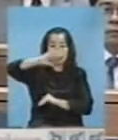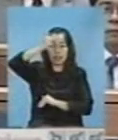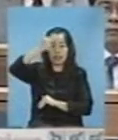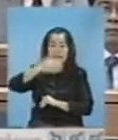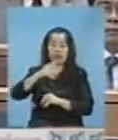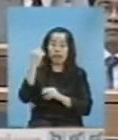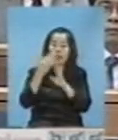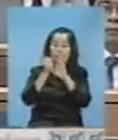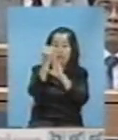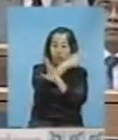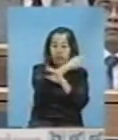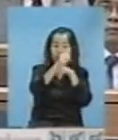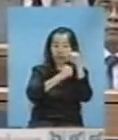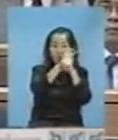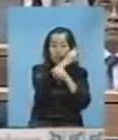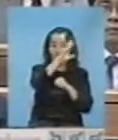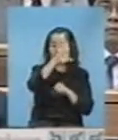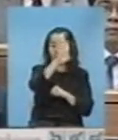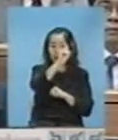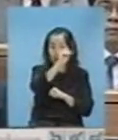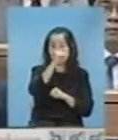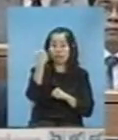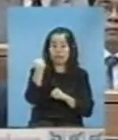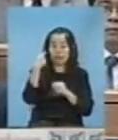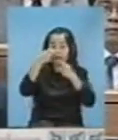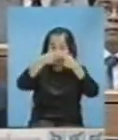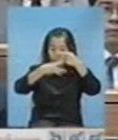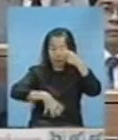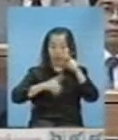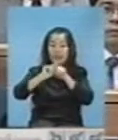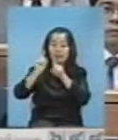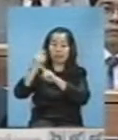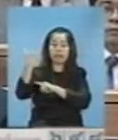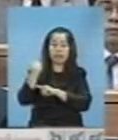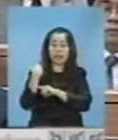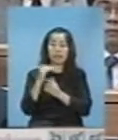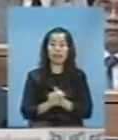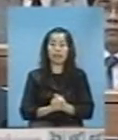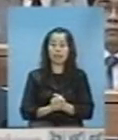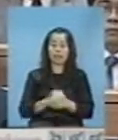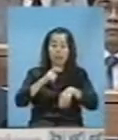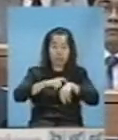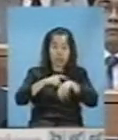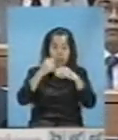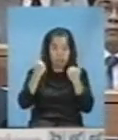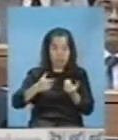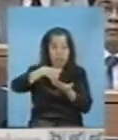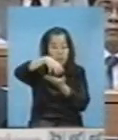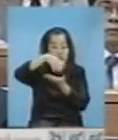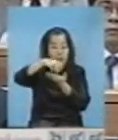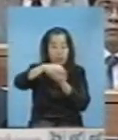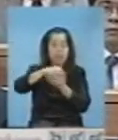ฉบับปี2540นั้นมีอยู่หลายประเด็นด้วยกันครับผมขอใช้เวลาตรงนี้กราบเรียนต่อท่านประธ